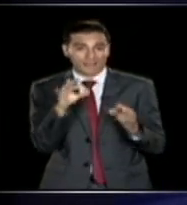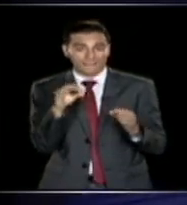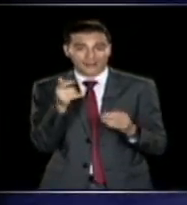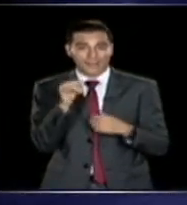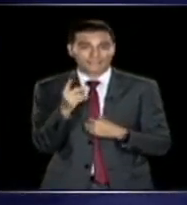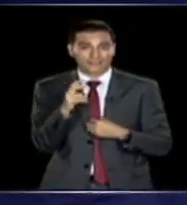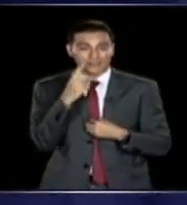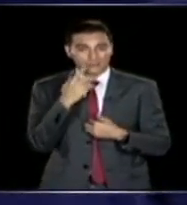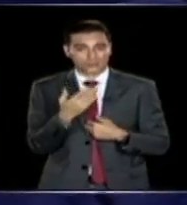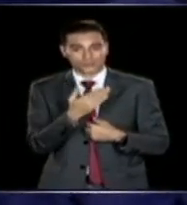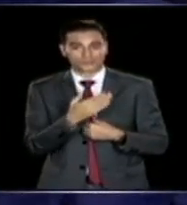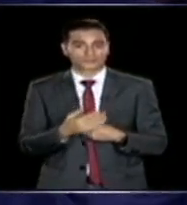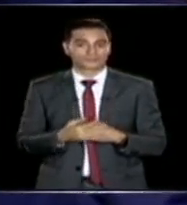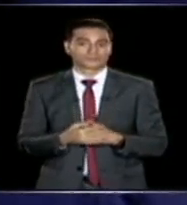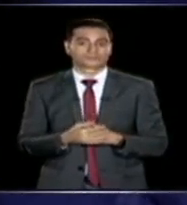أميرة.